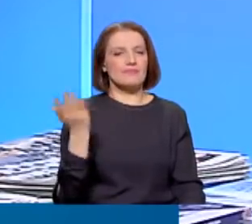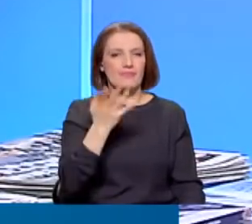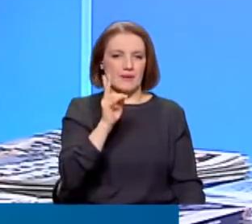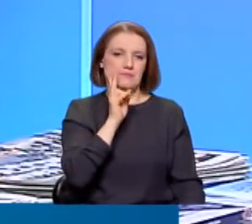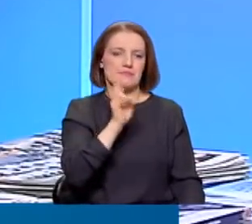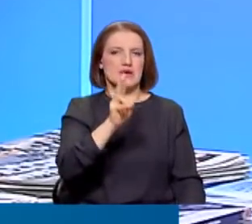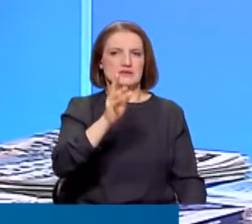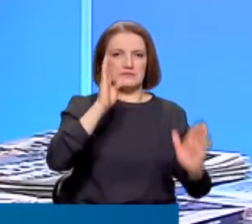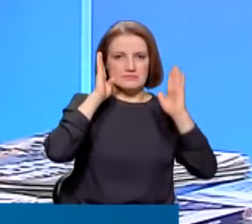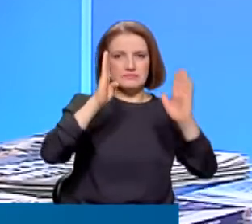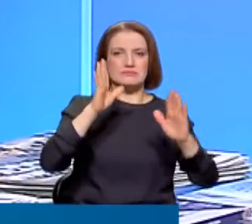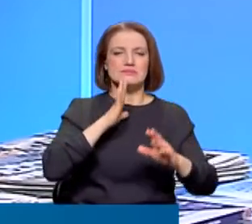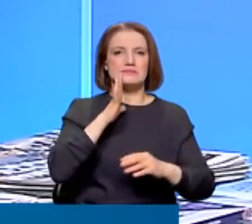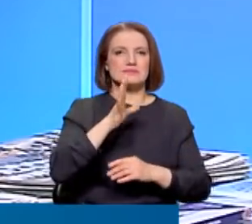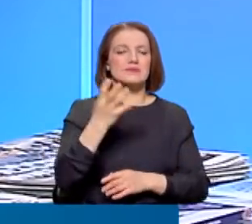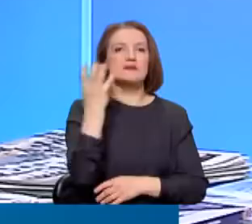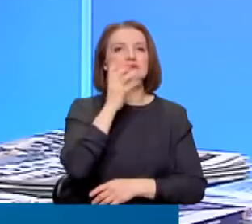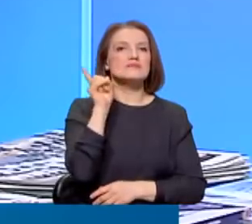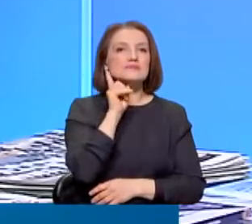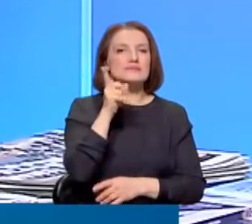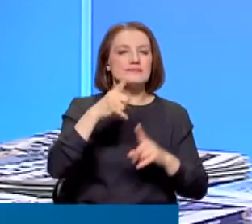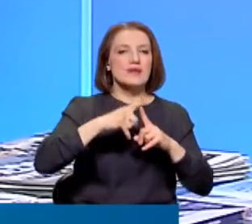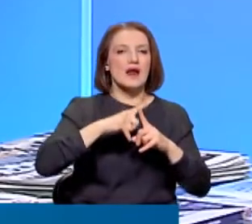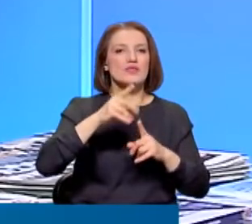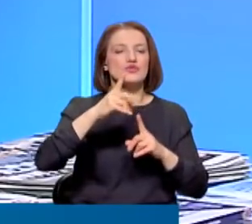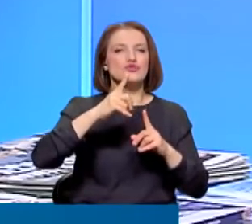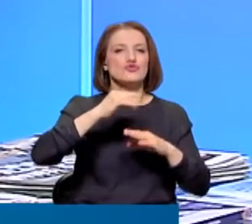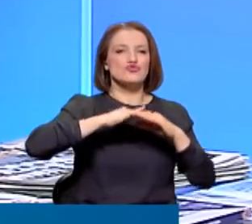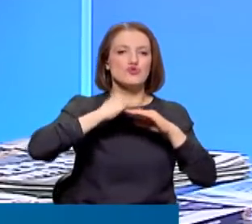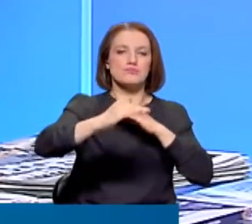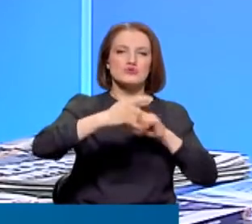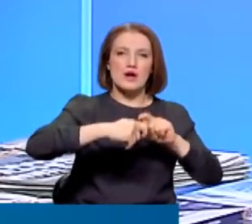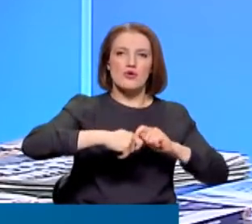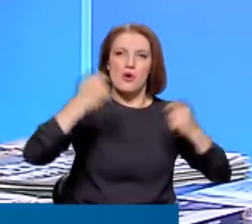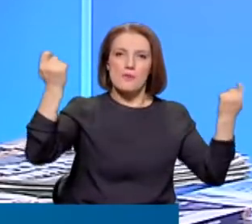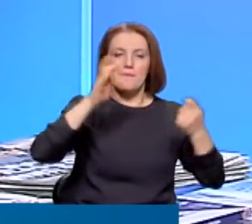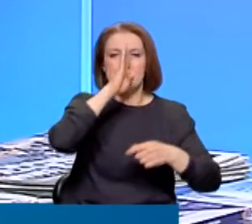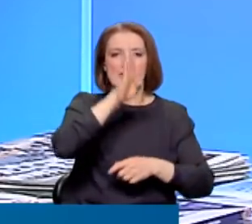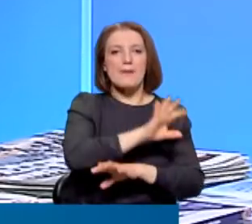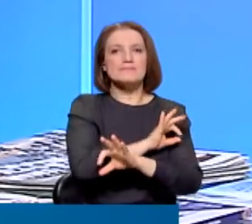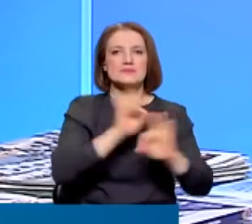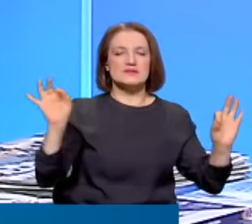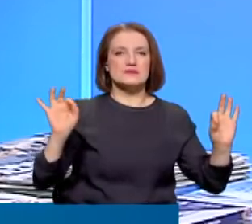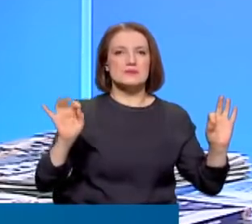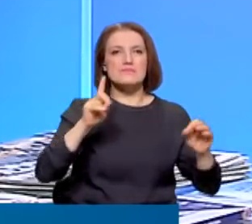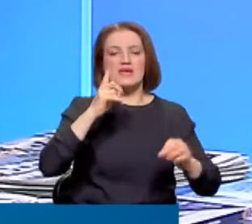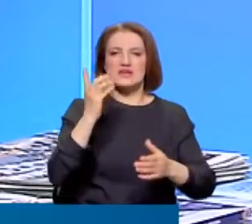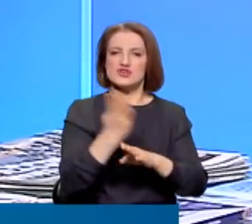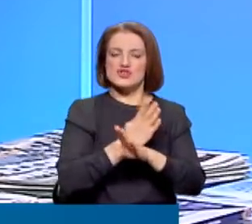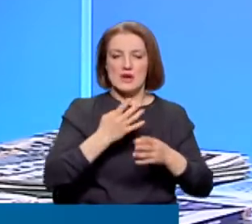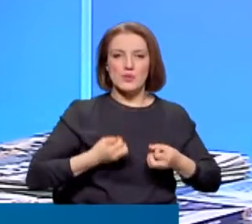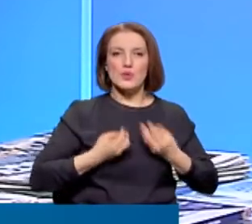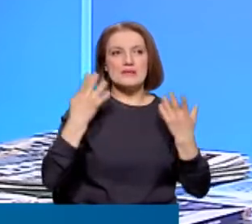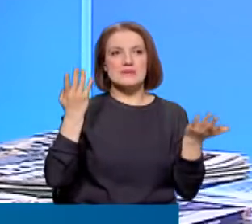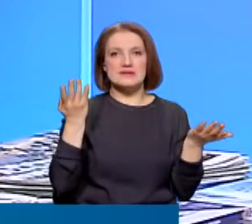şöyle bir bakış açısı var galiba sanatçının toplumdan kopuk toplumdan bağımsız bir şey